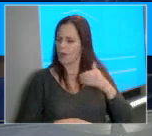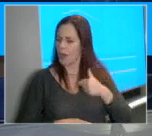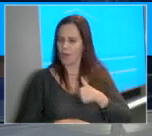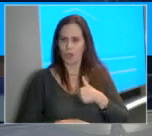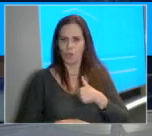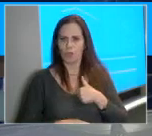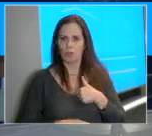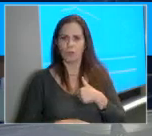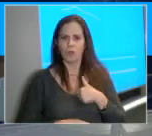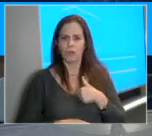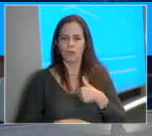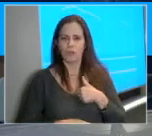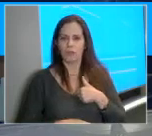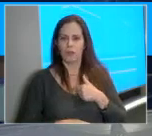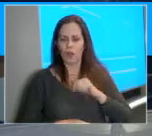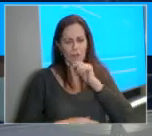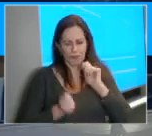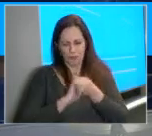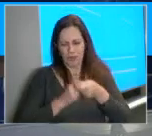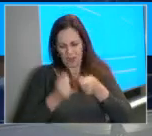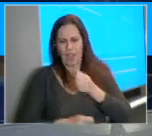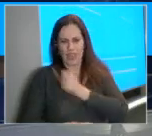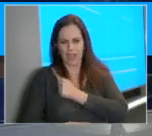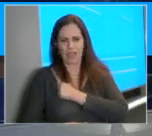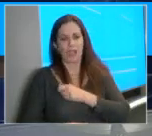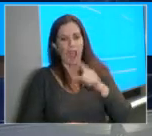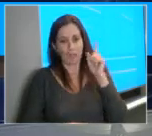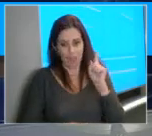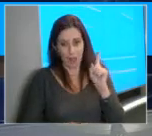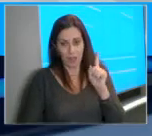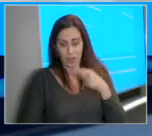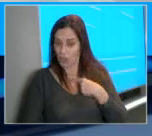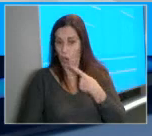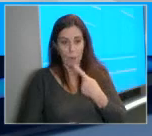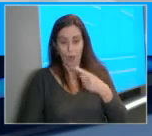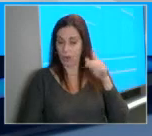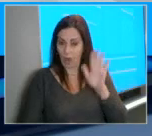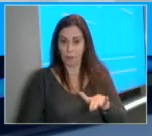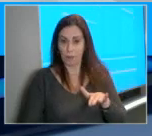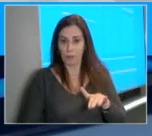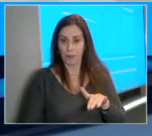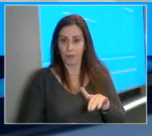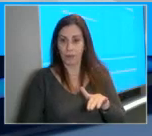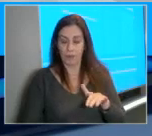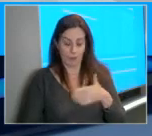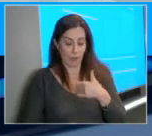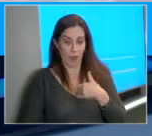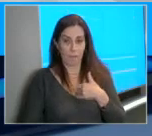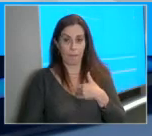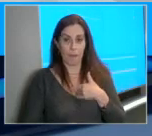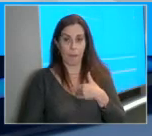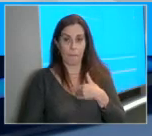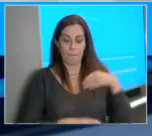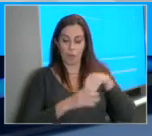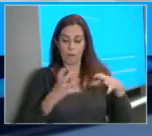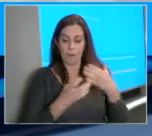נלחמים בהדתה ובכפייה דתית במודיעין, אבל אני אומר את זה גם בקובע שלי